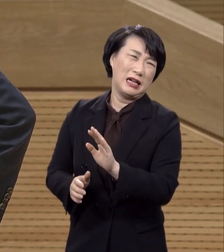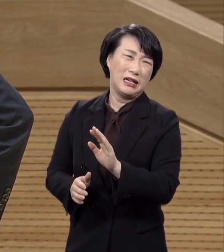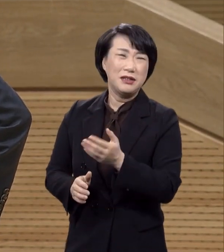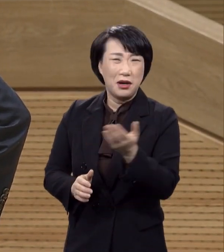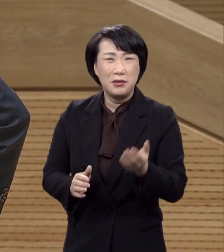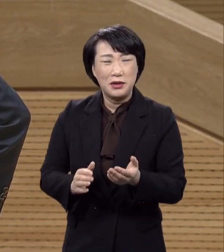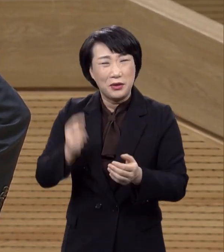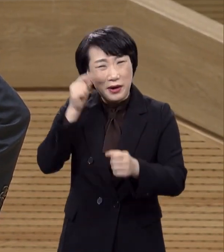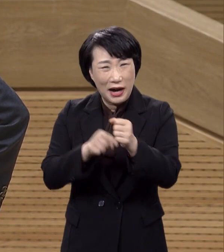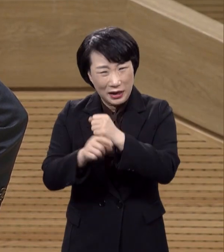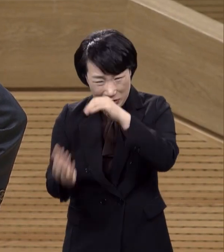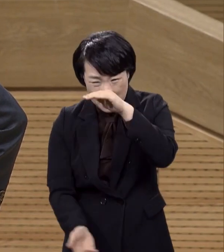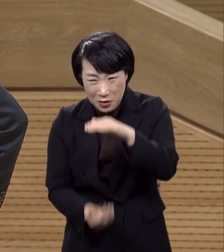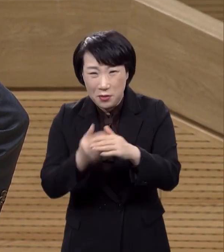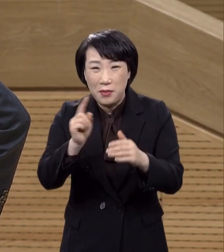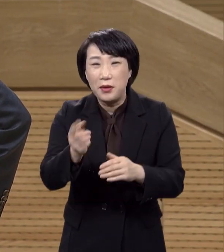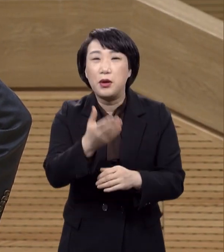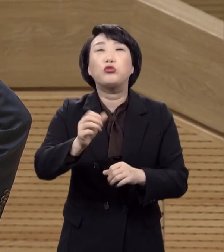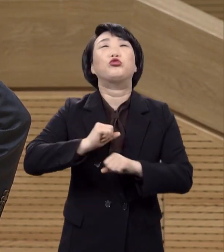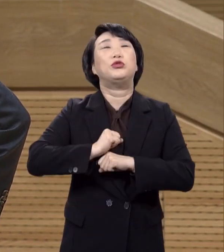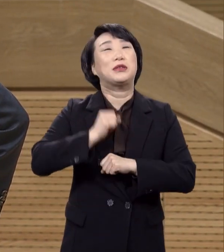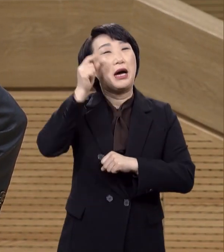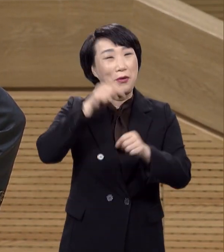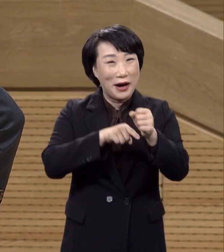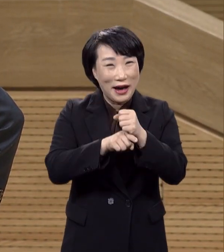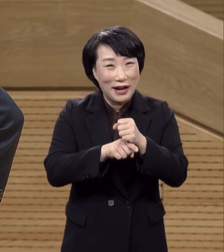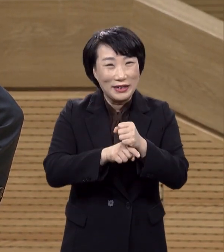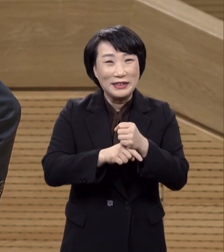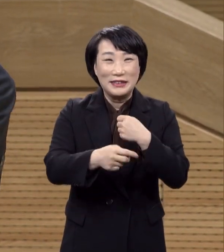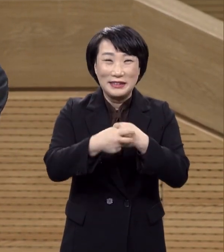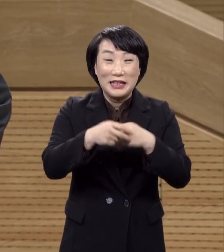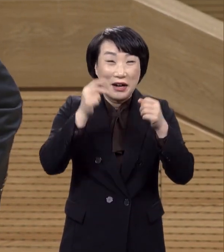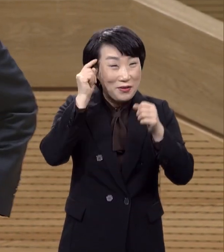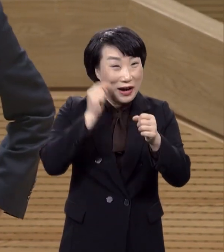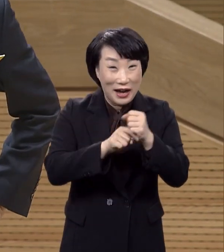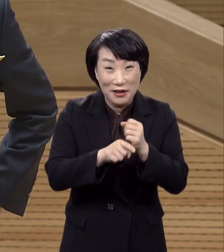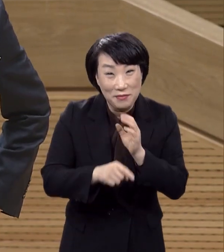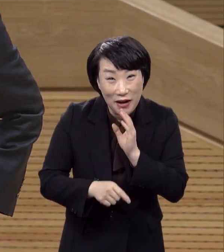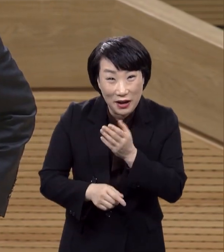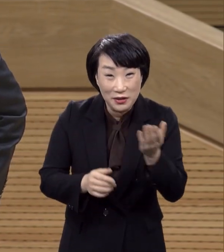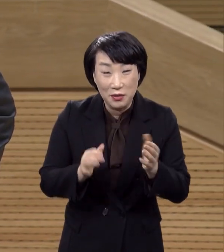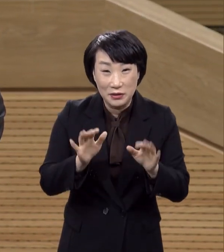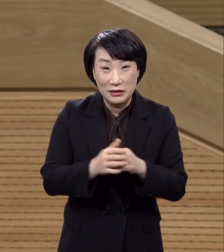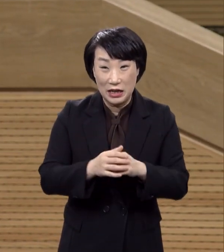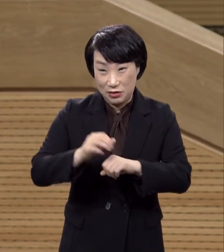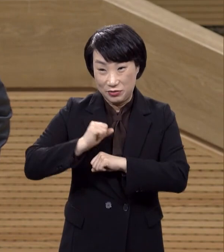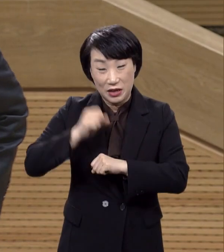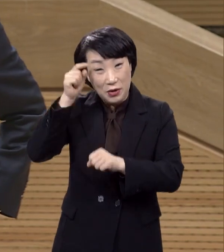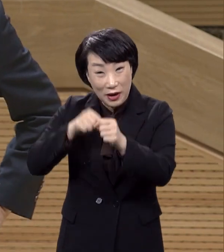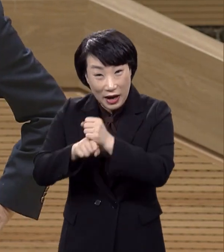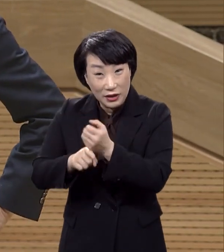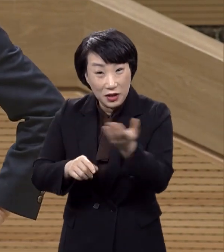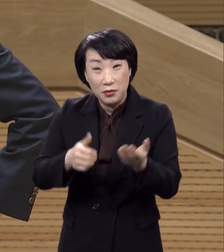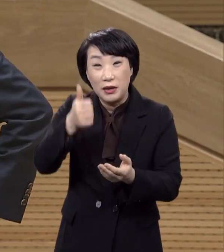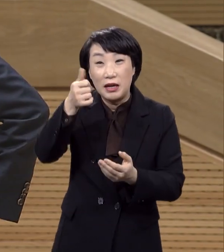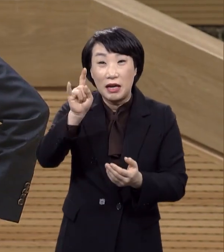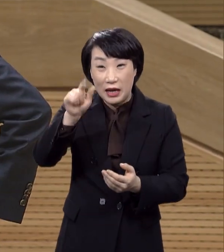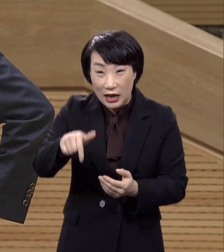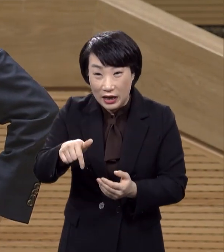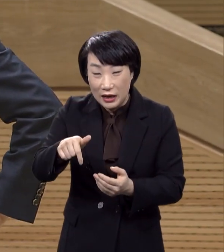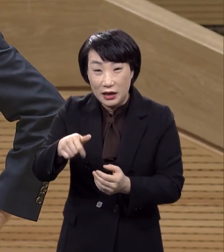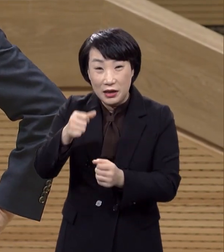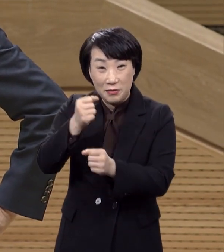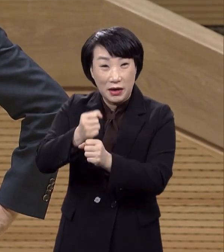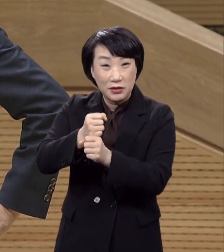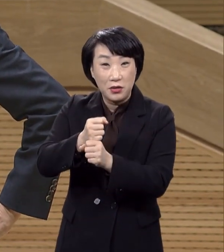최고의 과학이 군사과학, 의학과학인데, 여러분, 군사과학이 핵무기를